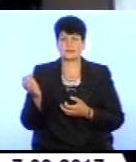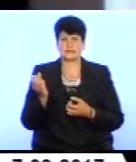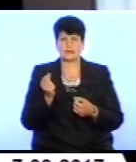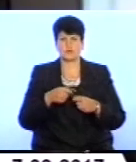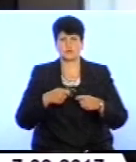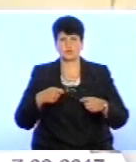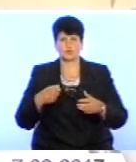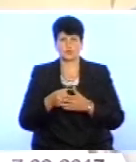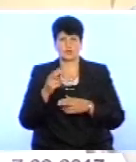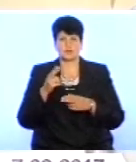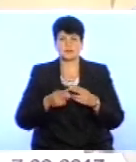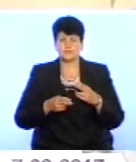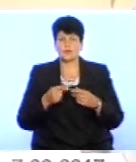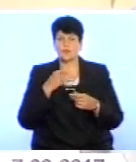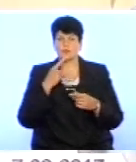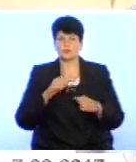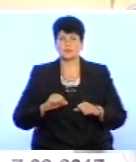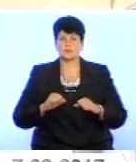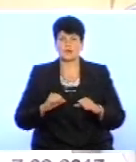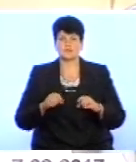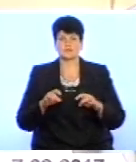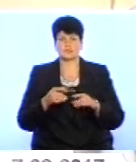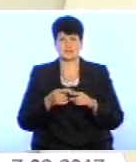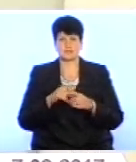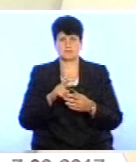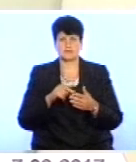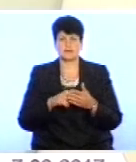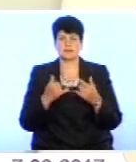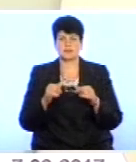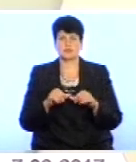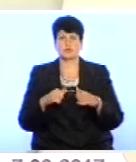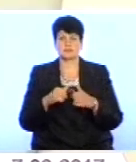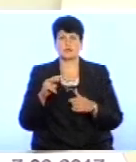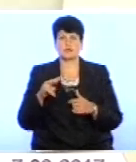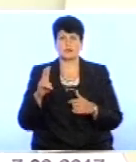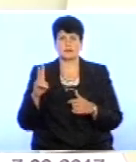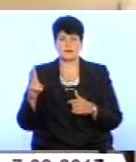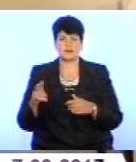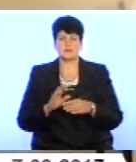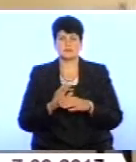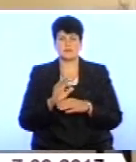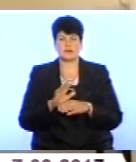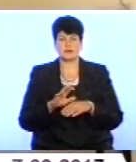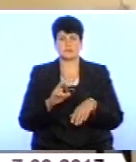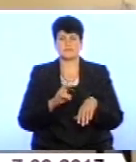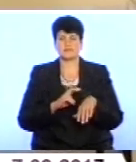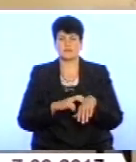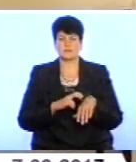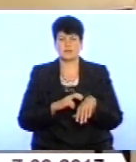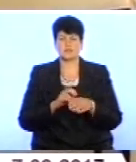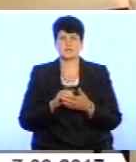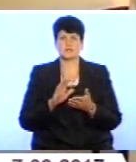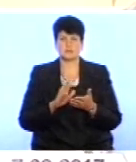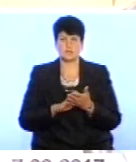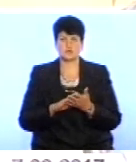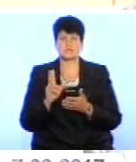останнього моменту. Медики кажуть, що намагаються вирішити це питання. Тепер на комісію ЛКК направляє дільничний лікар, записуючи дитину на